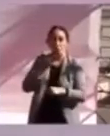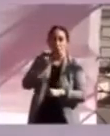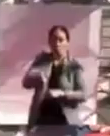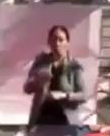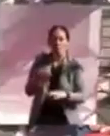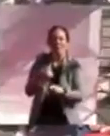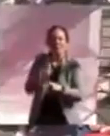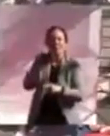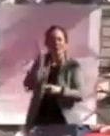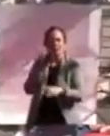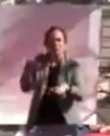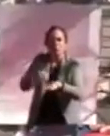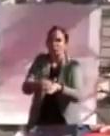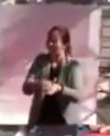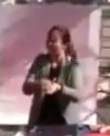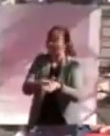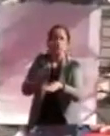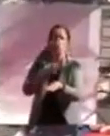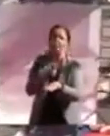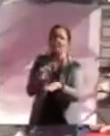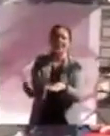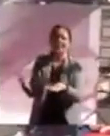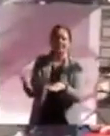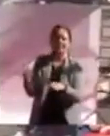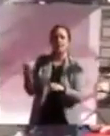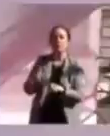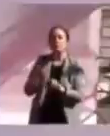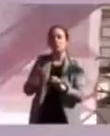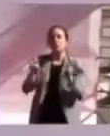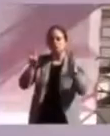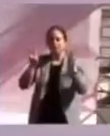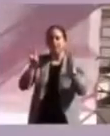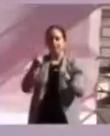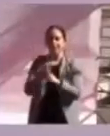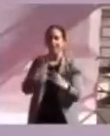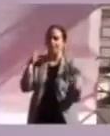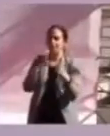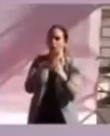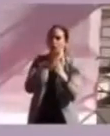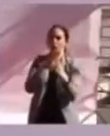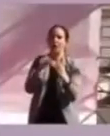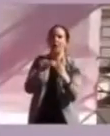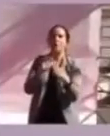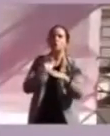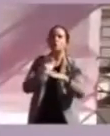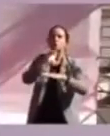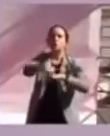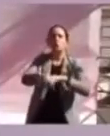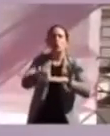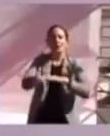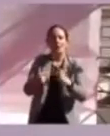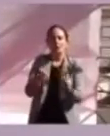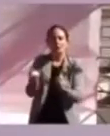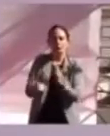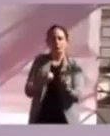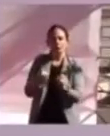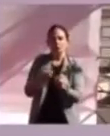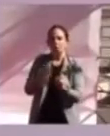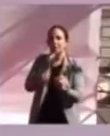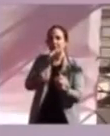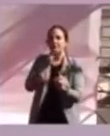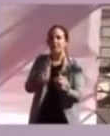questo è un tema che ancora esiste che dobbiamo affrontare e superare questa cosa vuol dire far prevalere l'idea